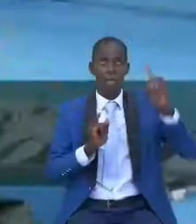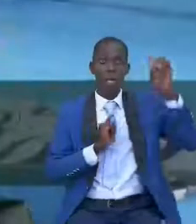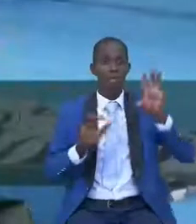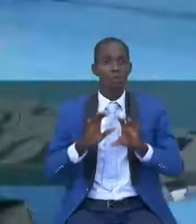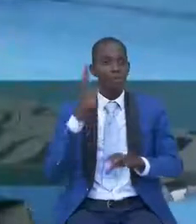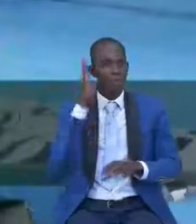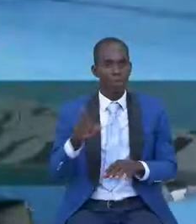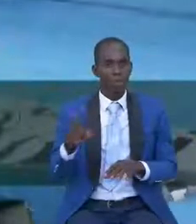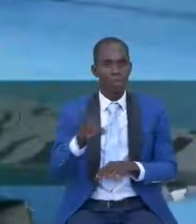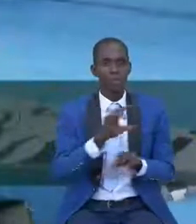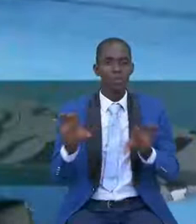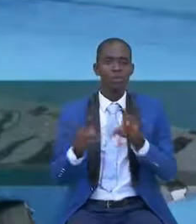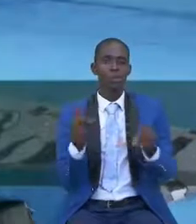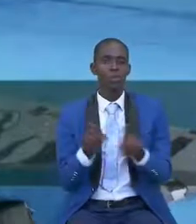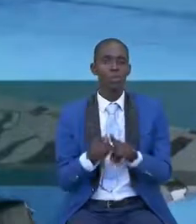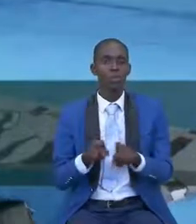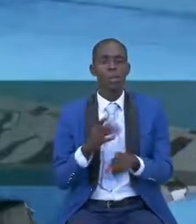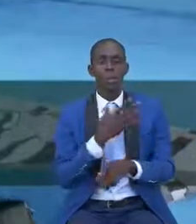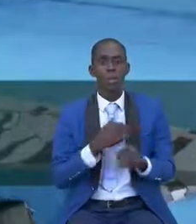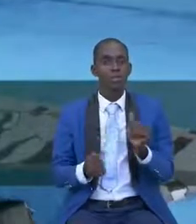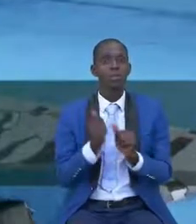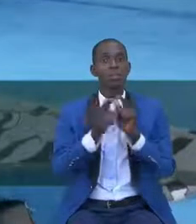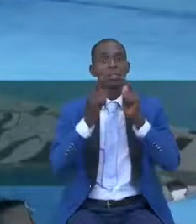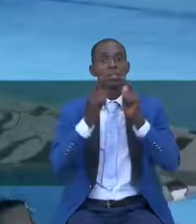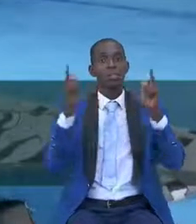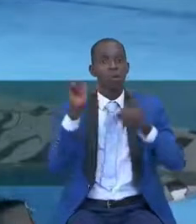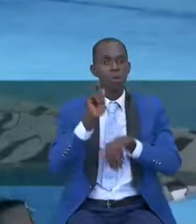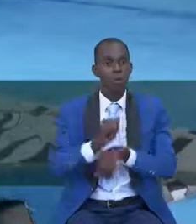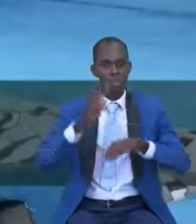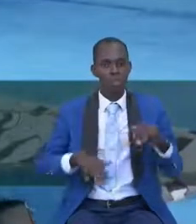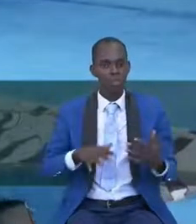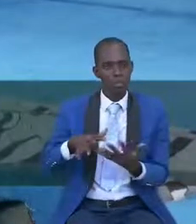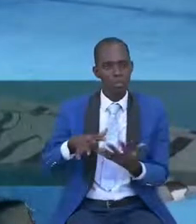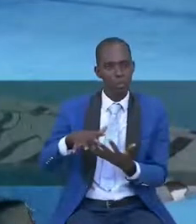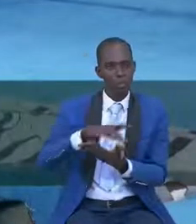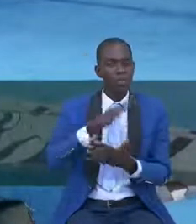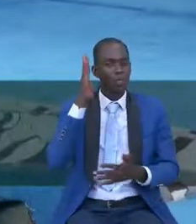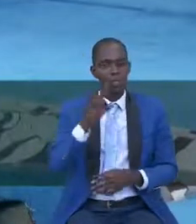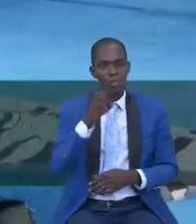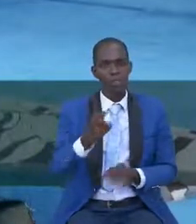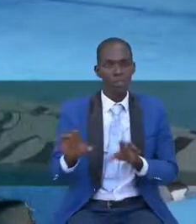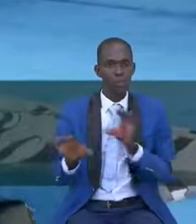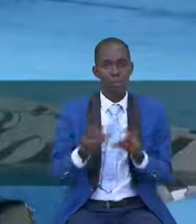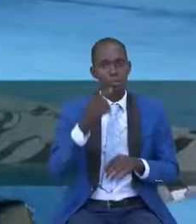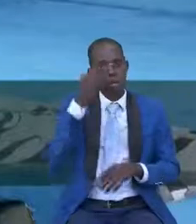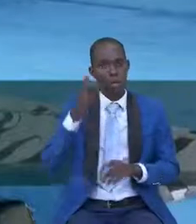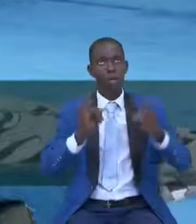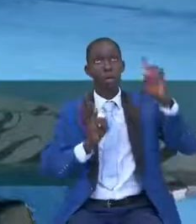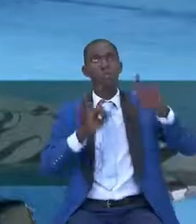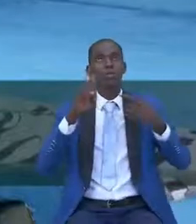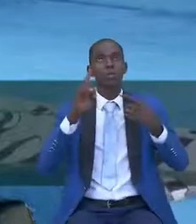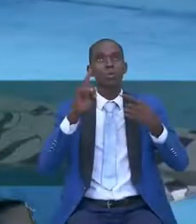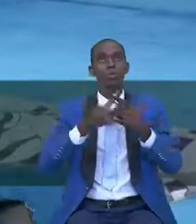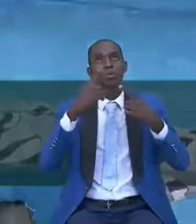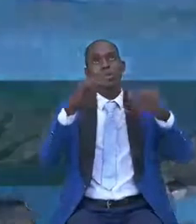fera aussi les œuvres que je fais. Et il en fera de plus grandes parce que